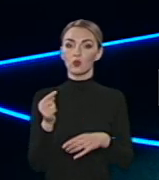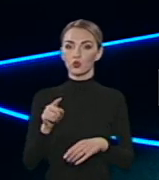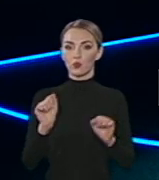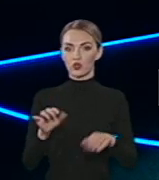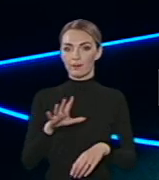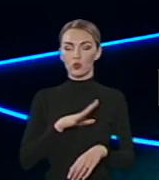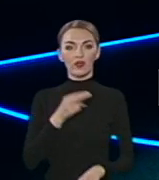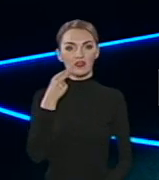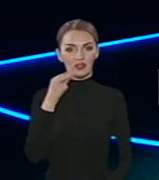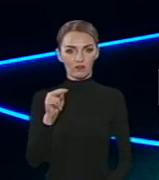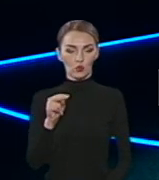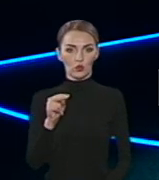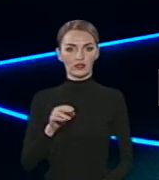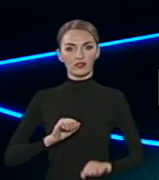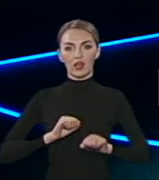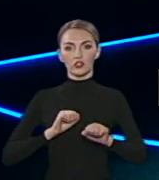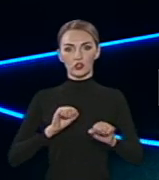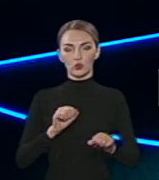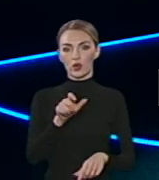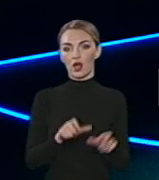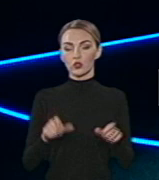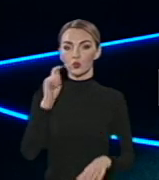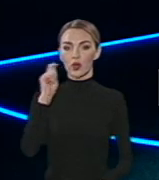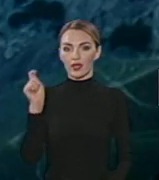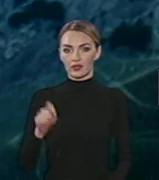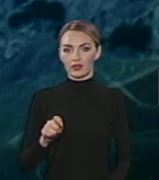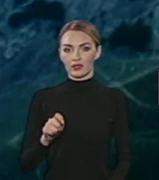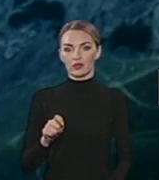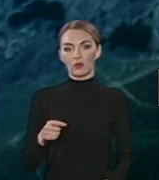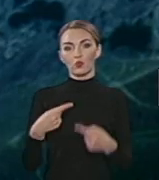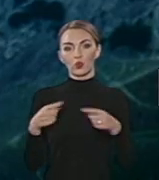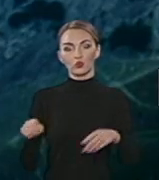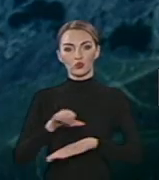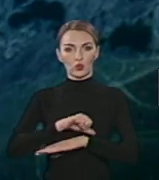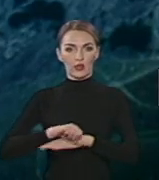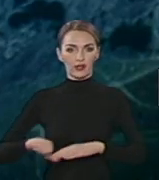можно было эффективно осуществлять защиту граждан Украины по ту сторону границы.